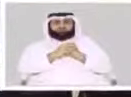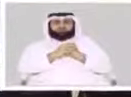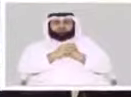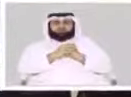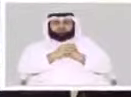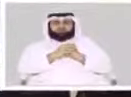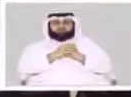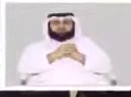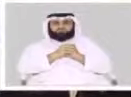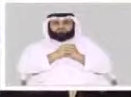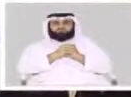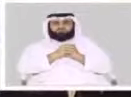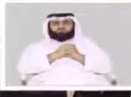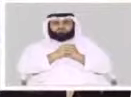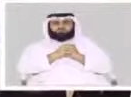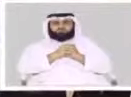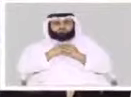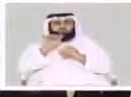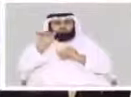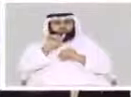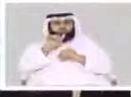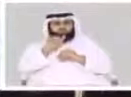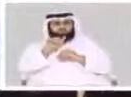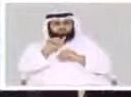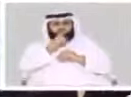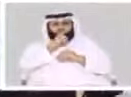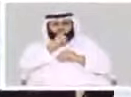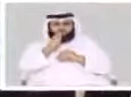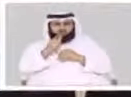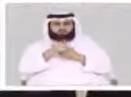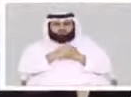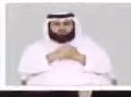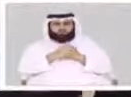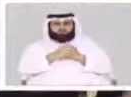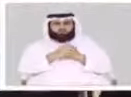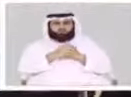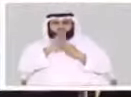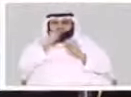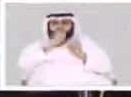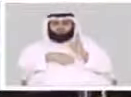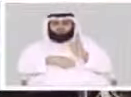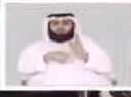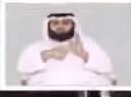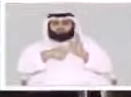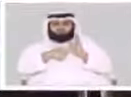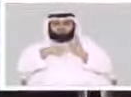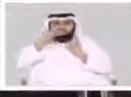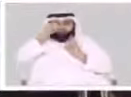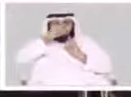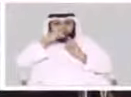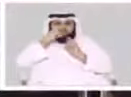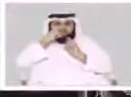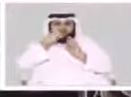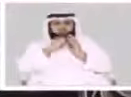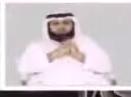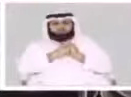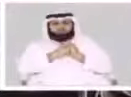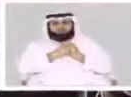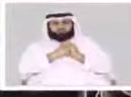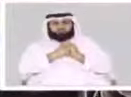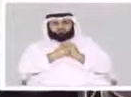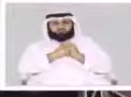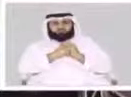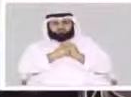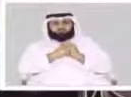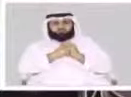فيما سمح الله. أهم شيء أن الأحكام الأحكام في الشريعة، ومنها الأحكام